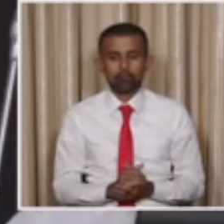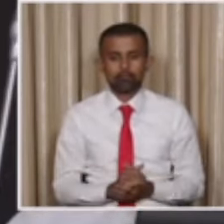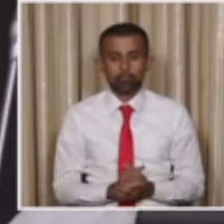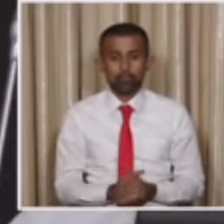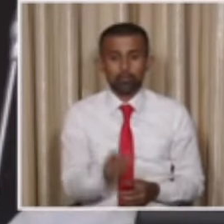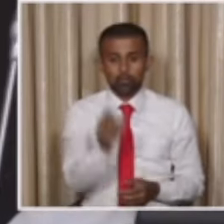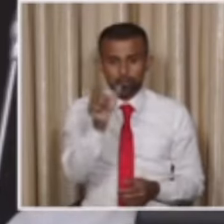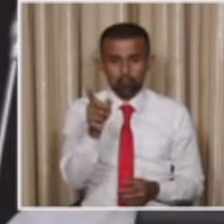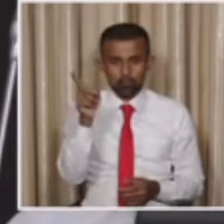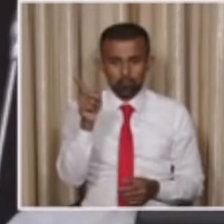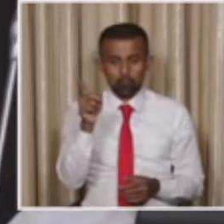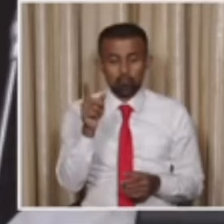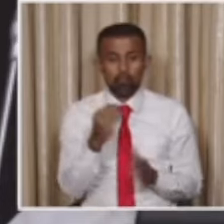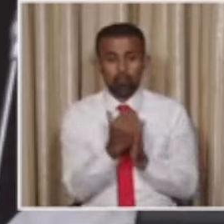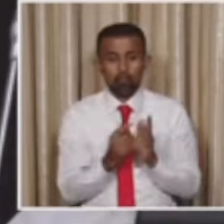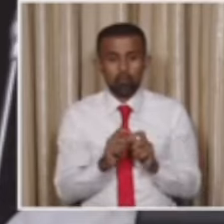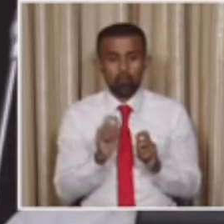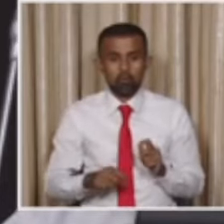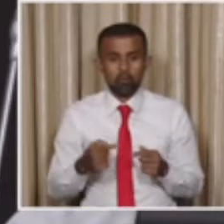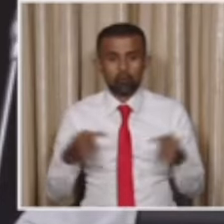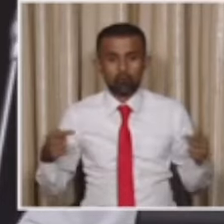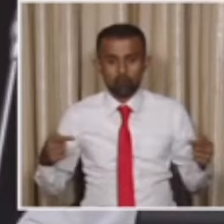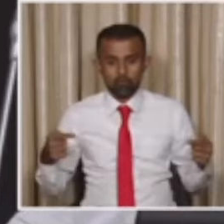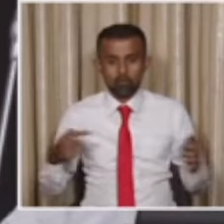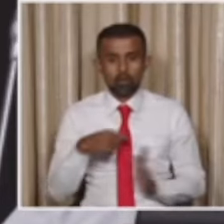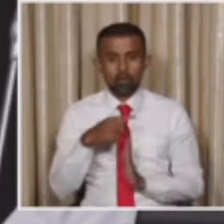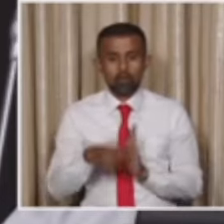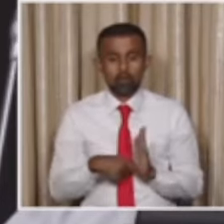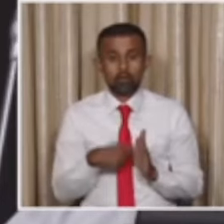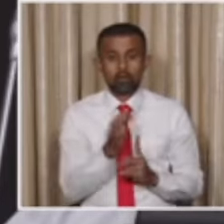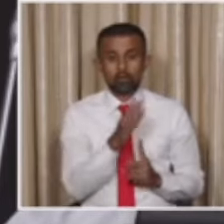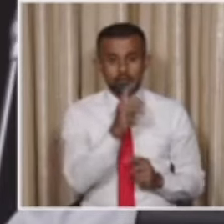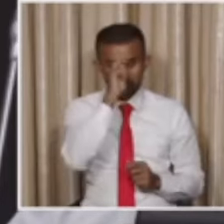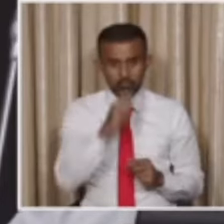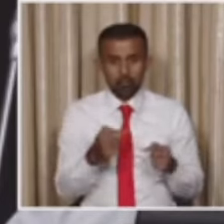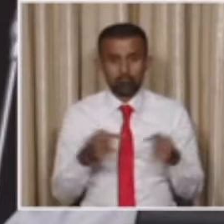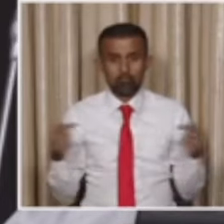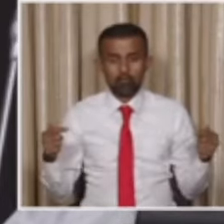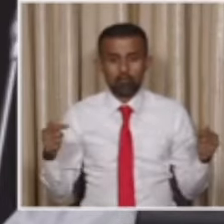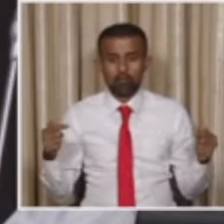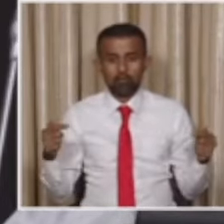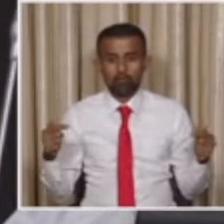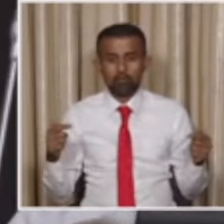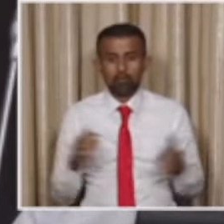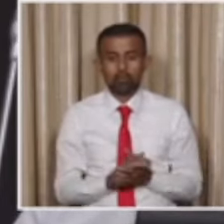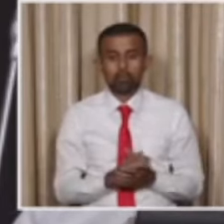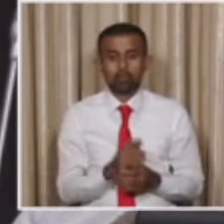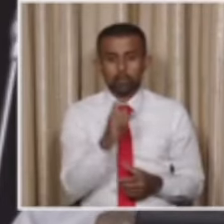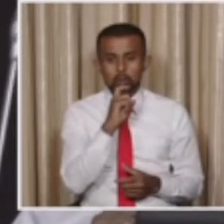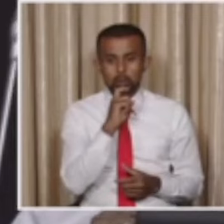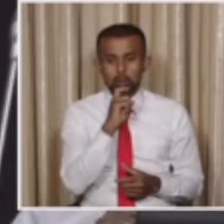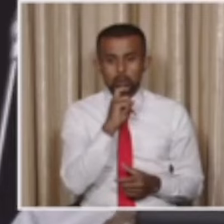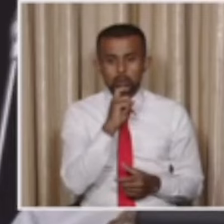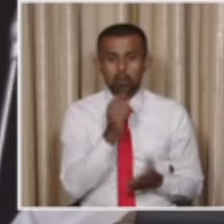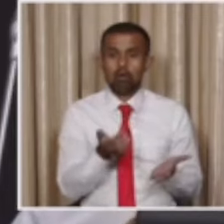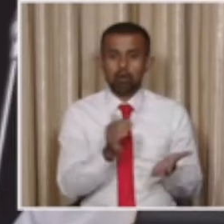ඔබතුමා ඇතුළු විවස්ථාදායක සභාවට විරුද්ධව, රටේ ඇතිකරු ජනාධිපතිතුමාට විරුද්ධව උසාවියේ